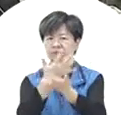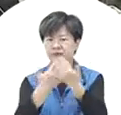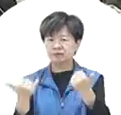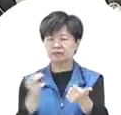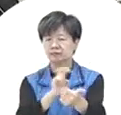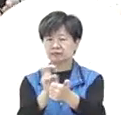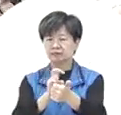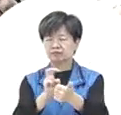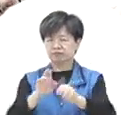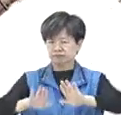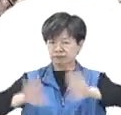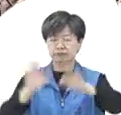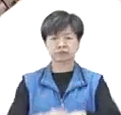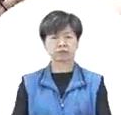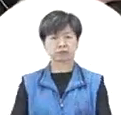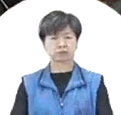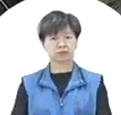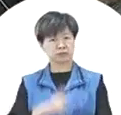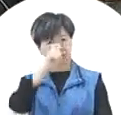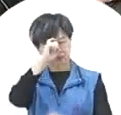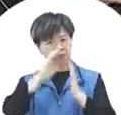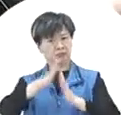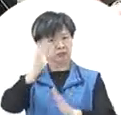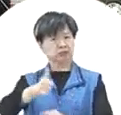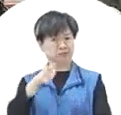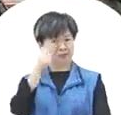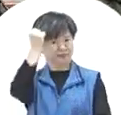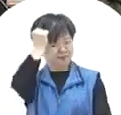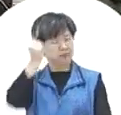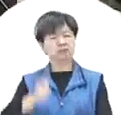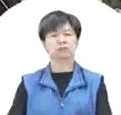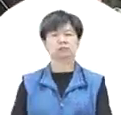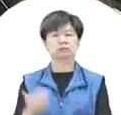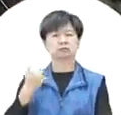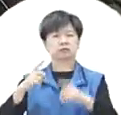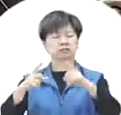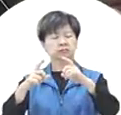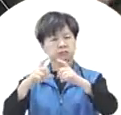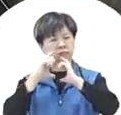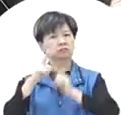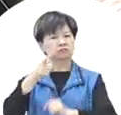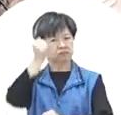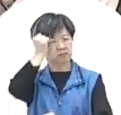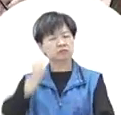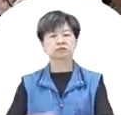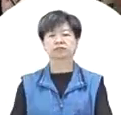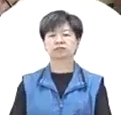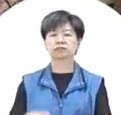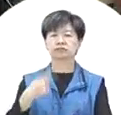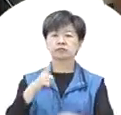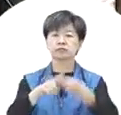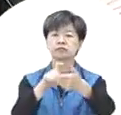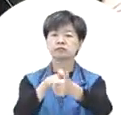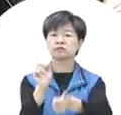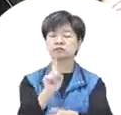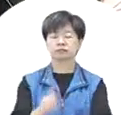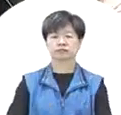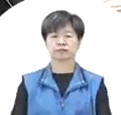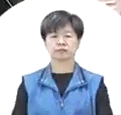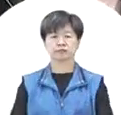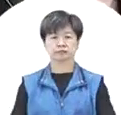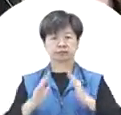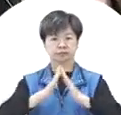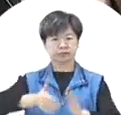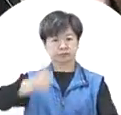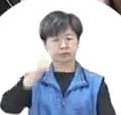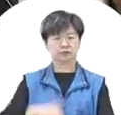照顾。 希望市长记得这一次这刚刚的回答哈。接下来我切入我的主题哈，市长，那个我